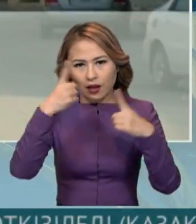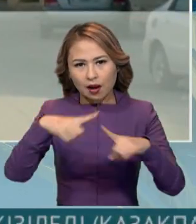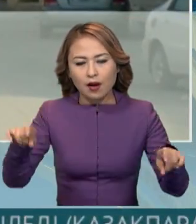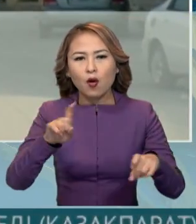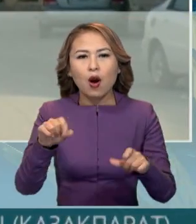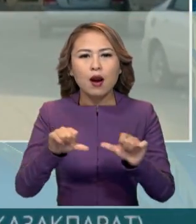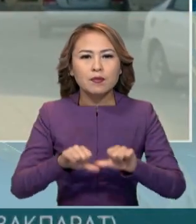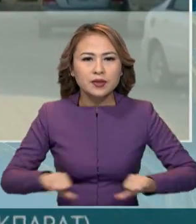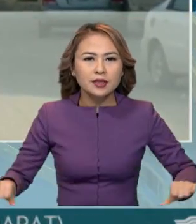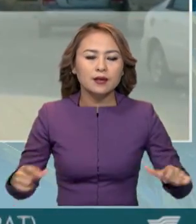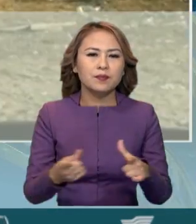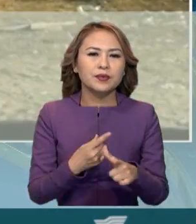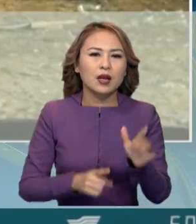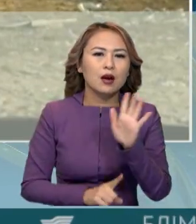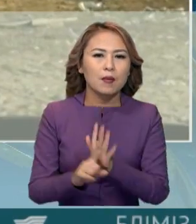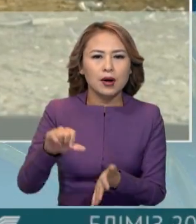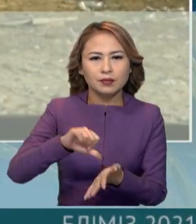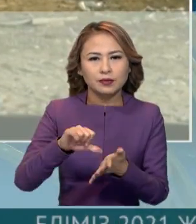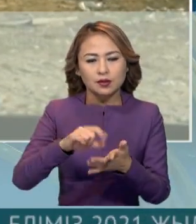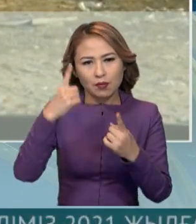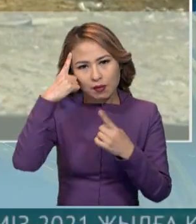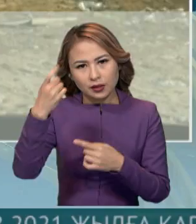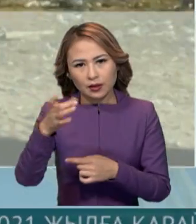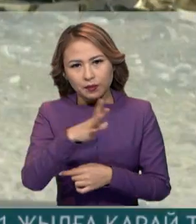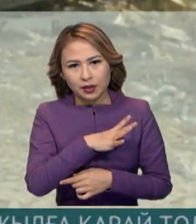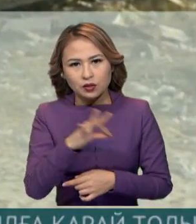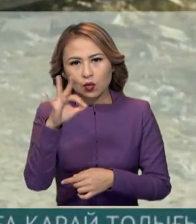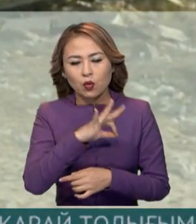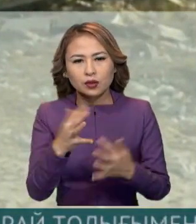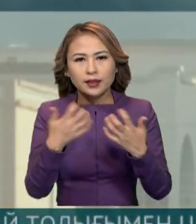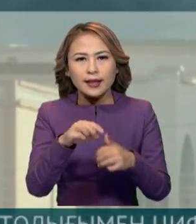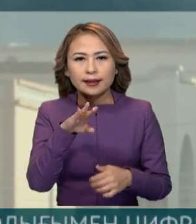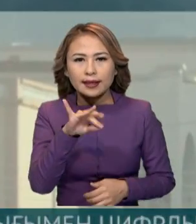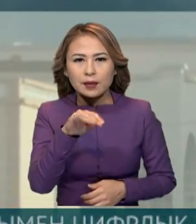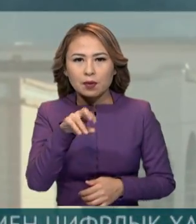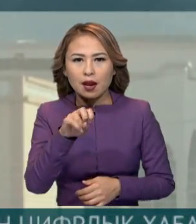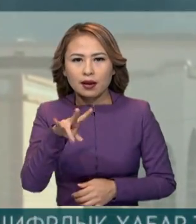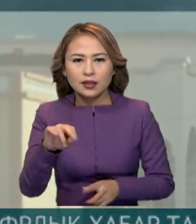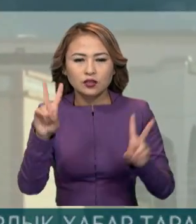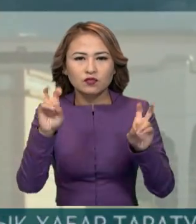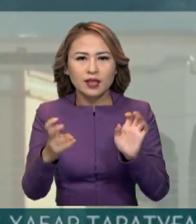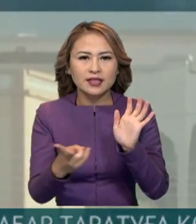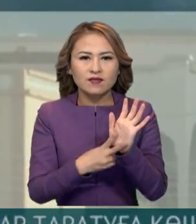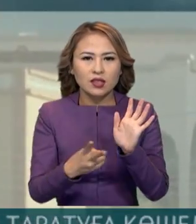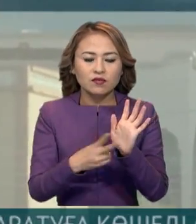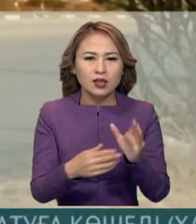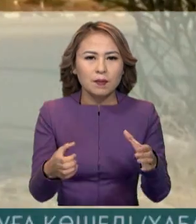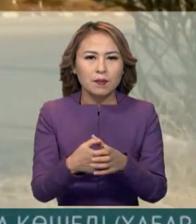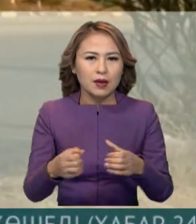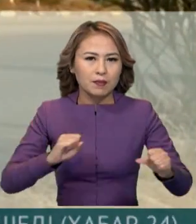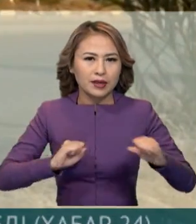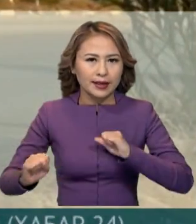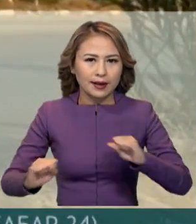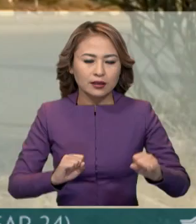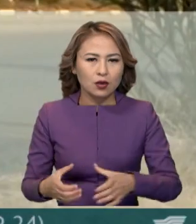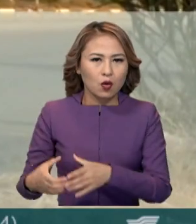Біріккен ұлттар ұйымы миссиясына сілтеме жасап хабарлады. Триполидегі үкімет жасақтары мен 7-ші жаяу бригадасы жауынгерлер